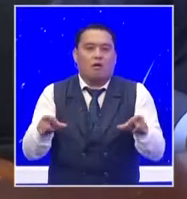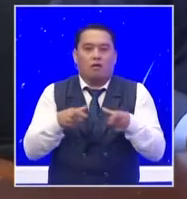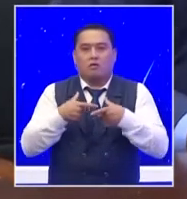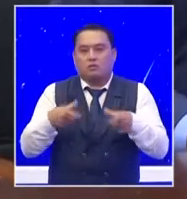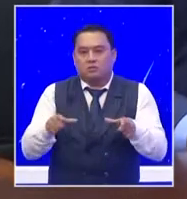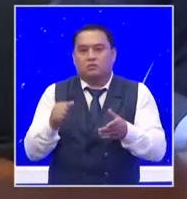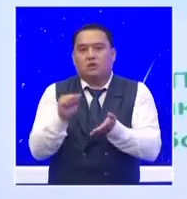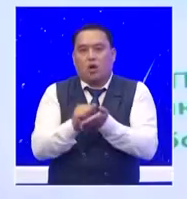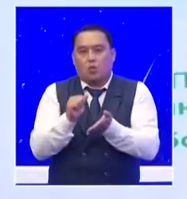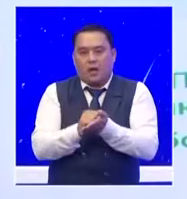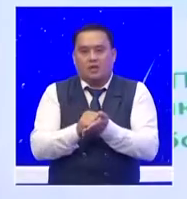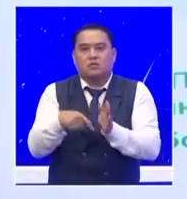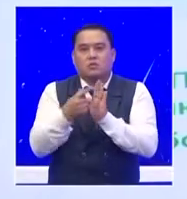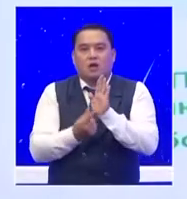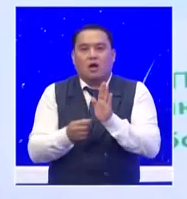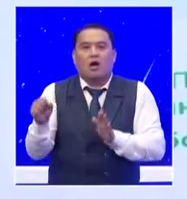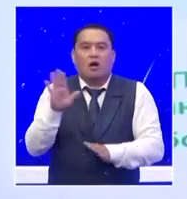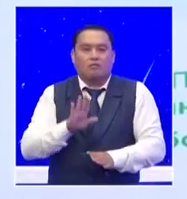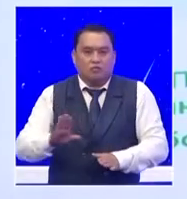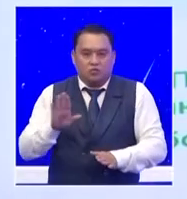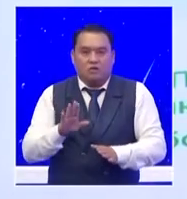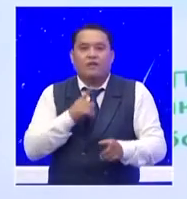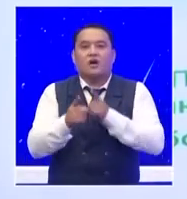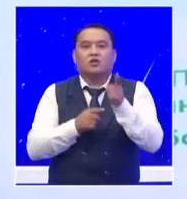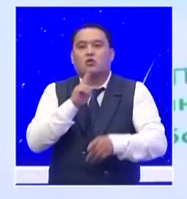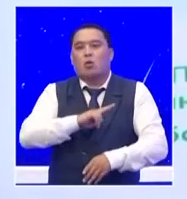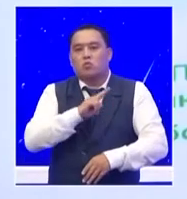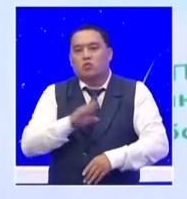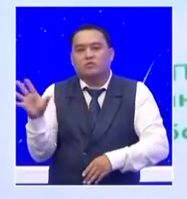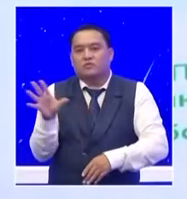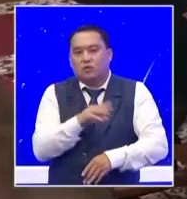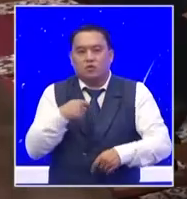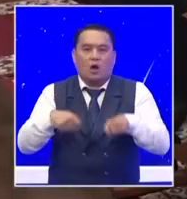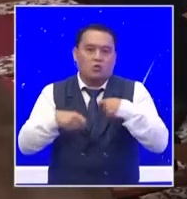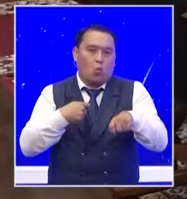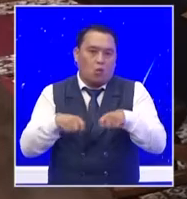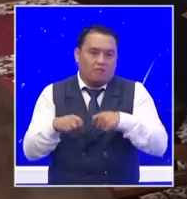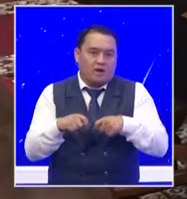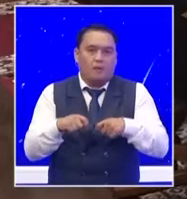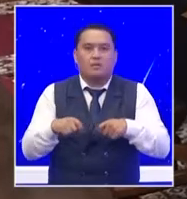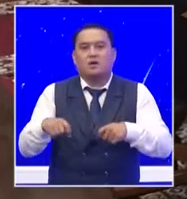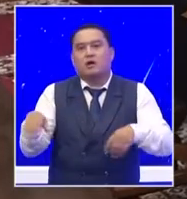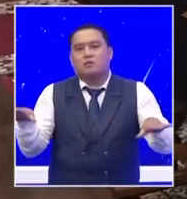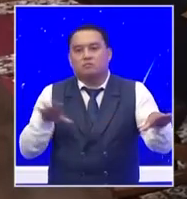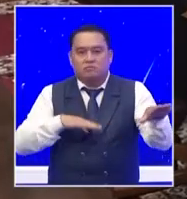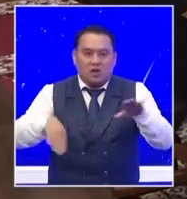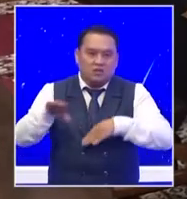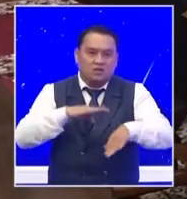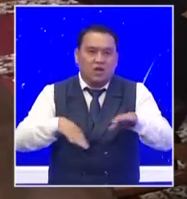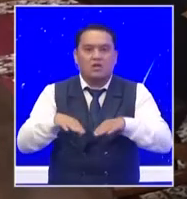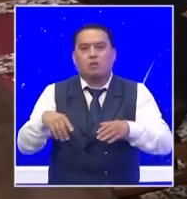Согласно документу, с 17 августа текущего года возобновят работу во всех регионах торговые дома, крытые рынки, салоны